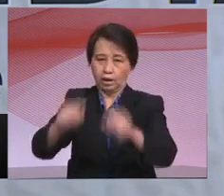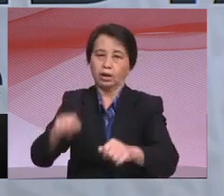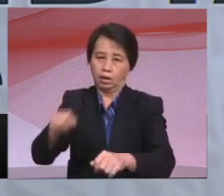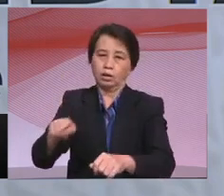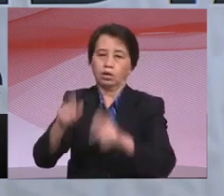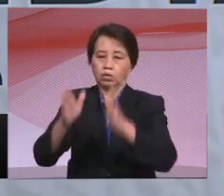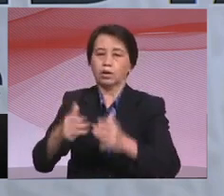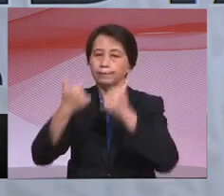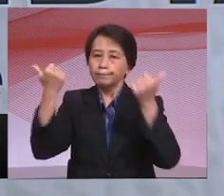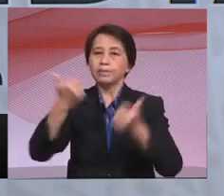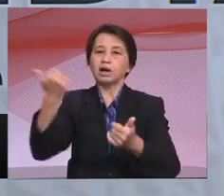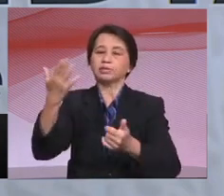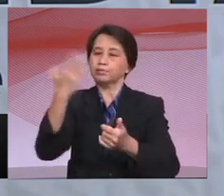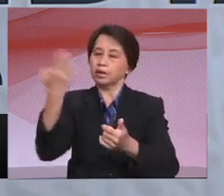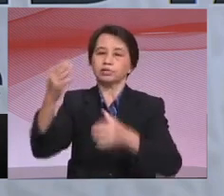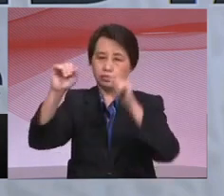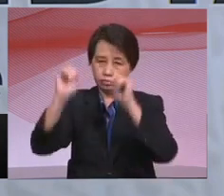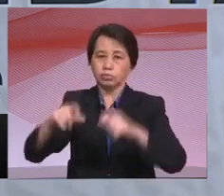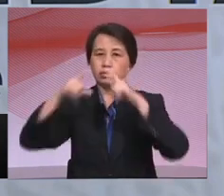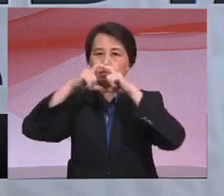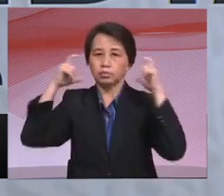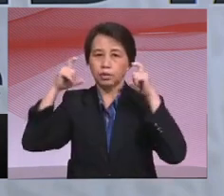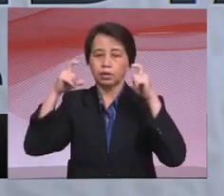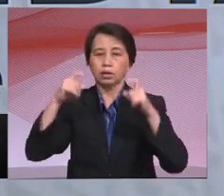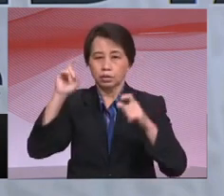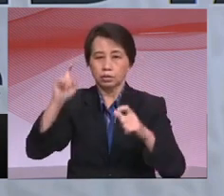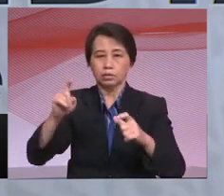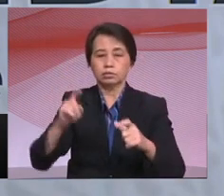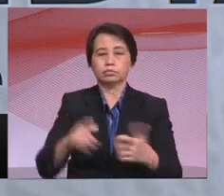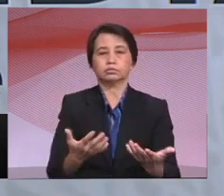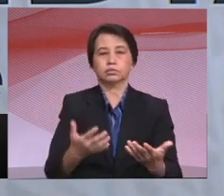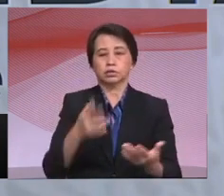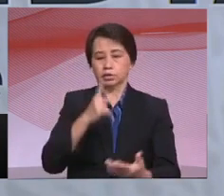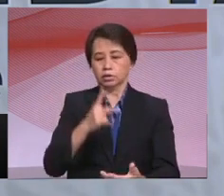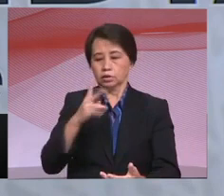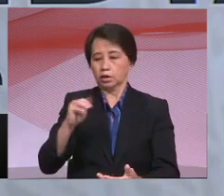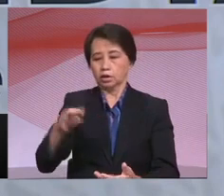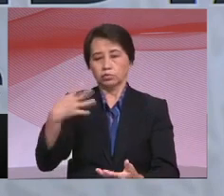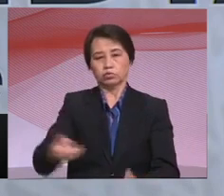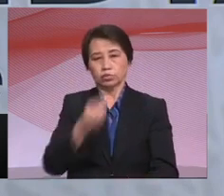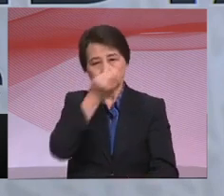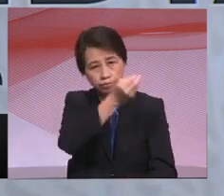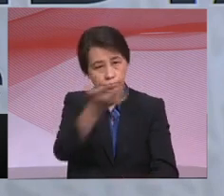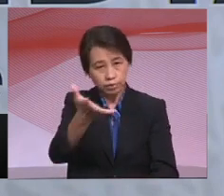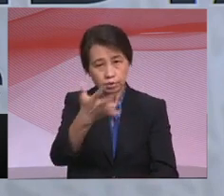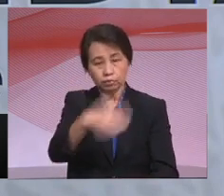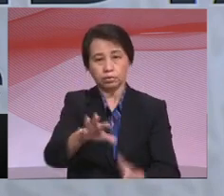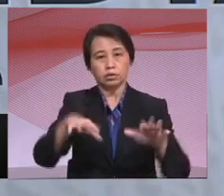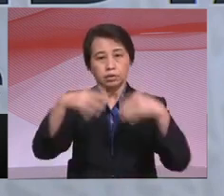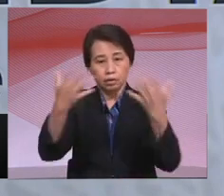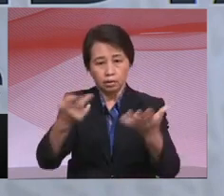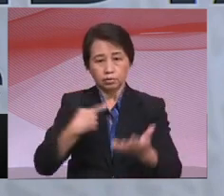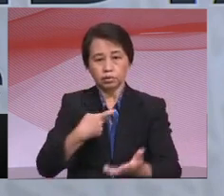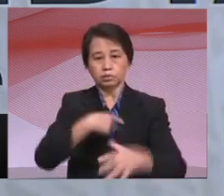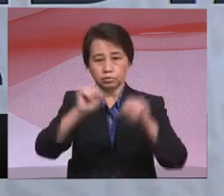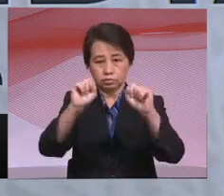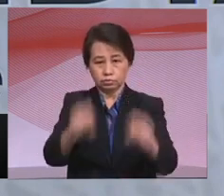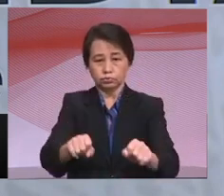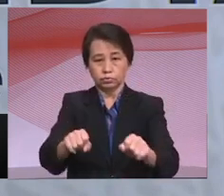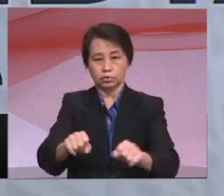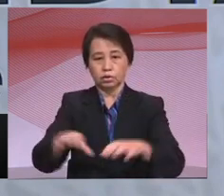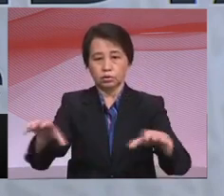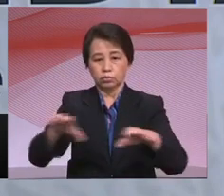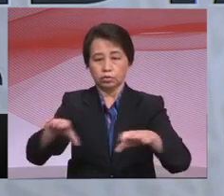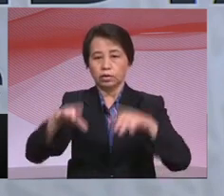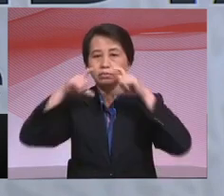kita boleh cuci. Itu ada tiga lapisan. Kementerian Kesihatan pun telah keluarkan kenyataan dan juga bagaimana kita boleh membuat